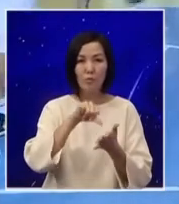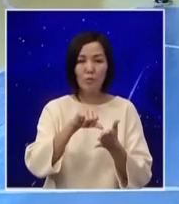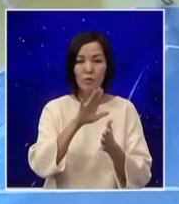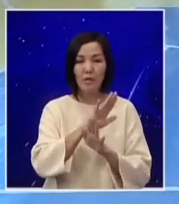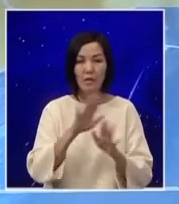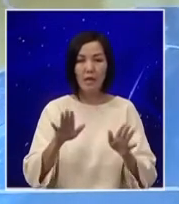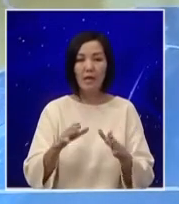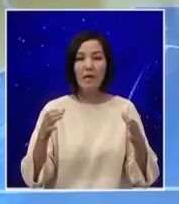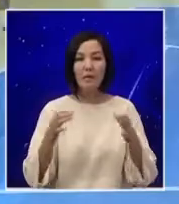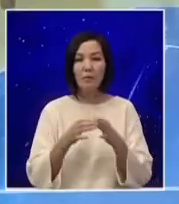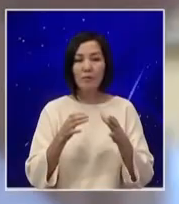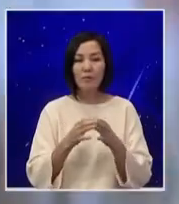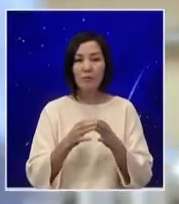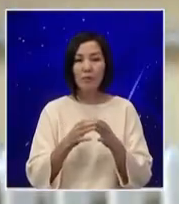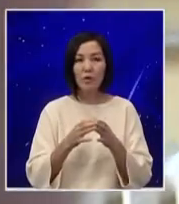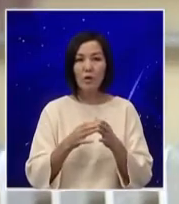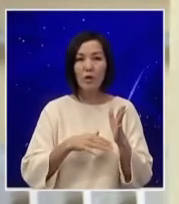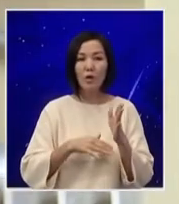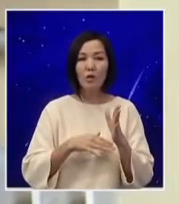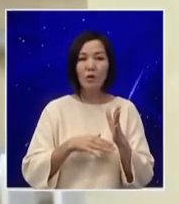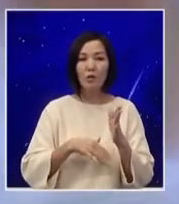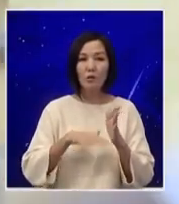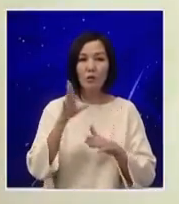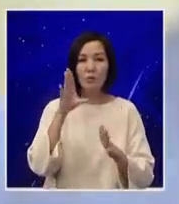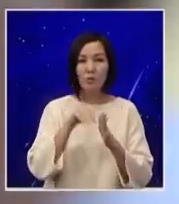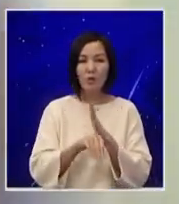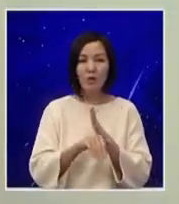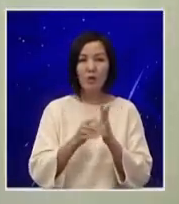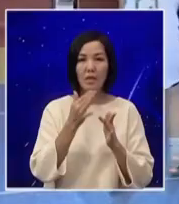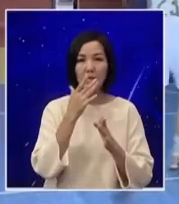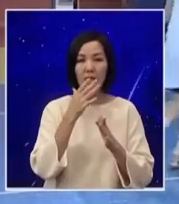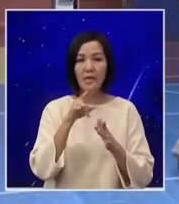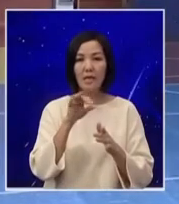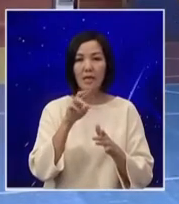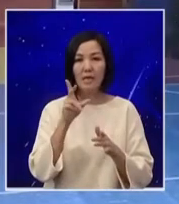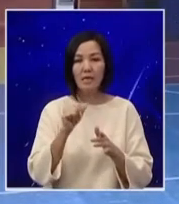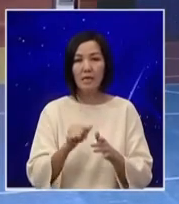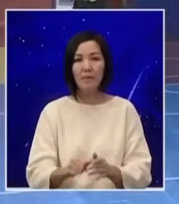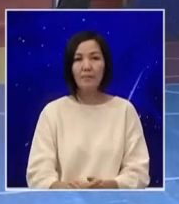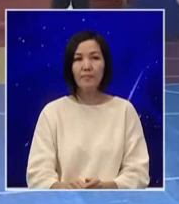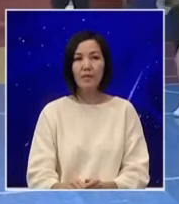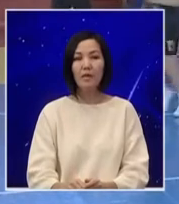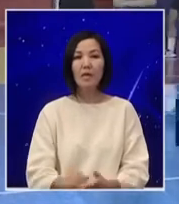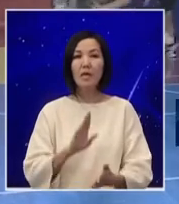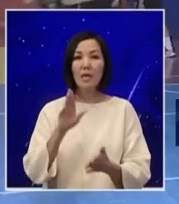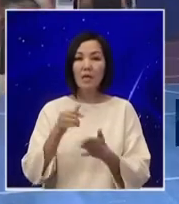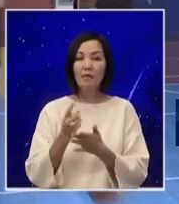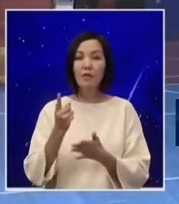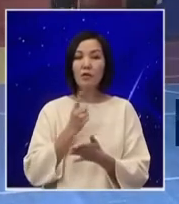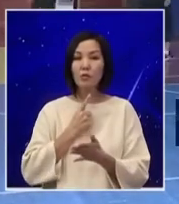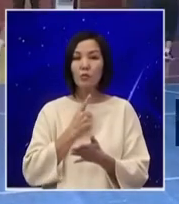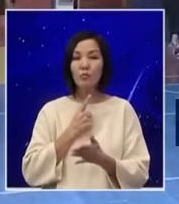теперь у сборной появился шанс войти в тройку лидеров в турнирной таблице национальной лиги самое главное сейчас ждем чтобы читать именно